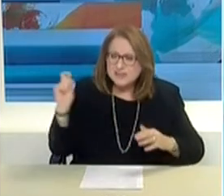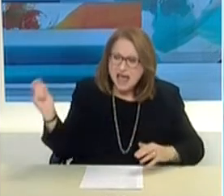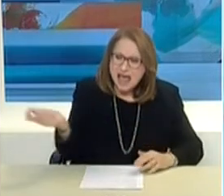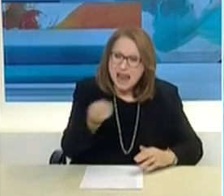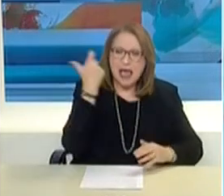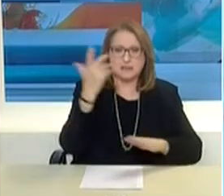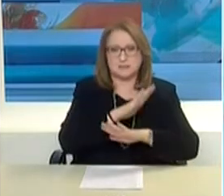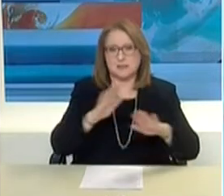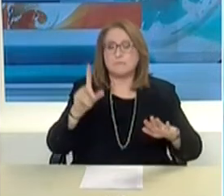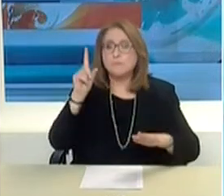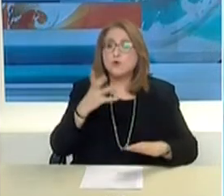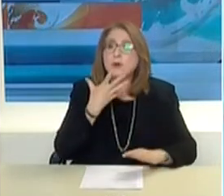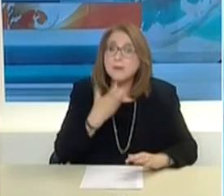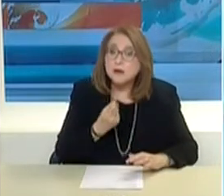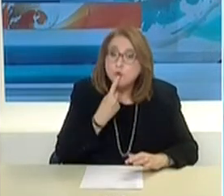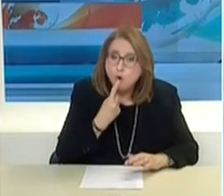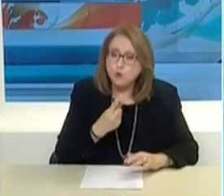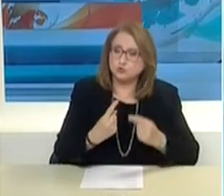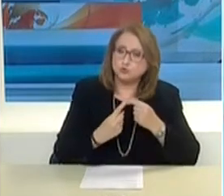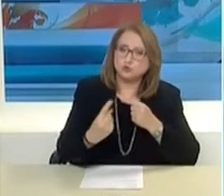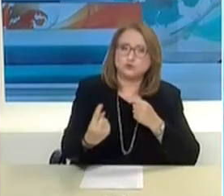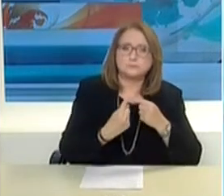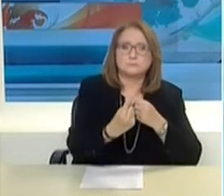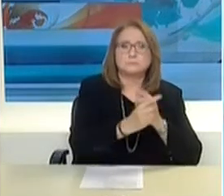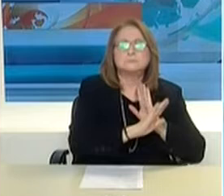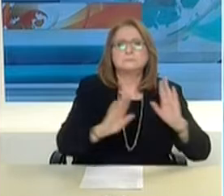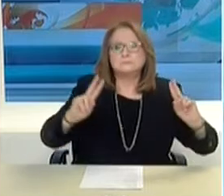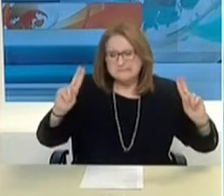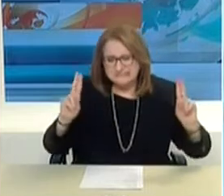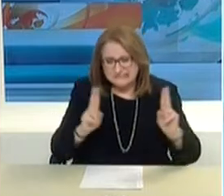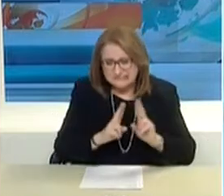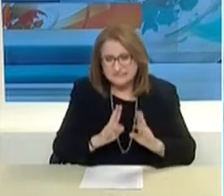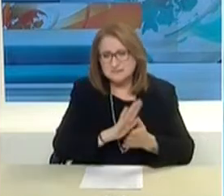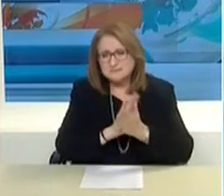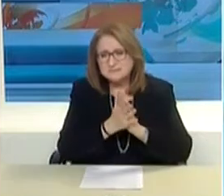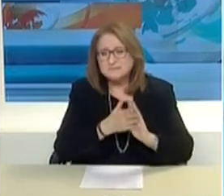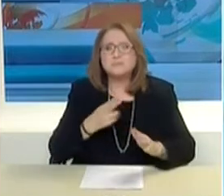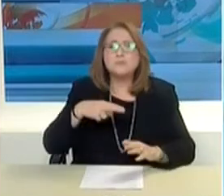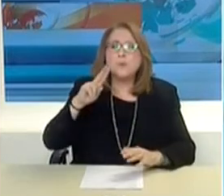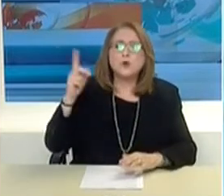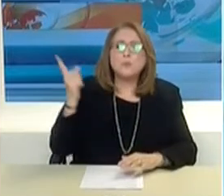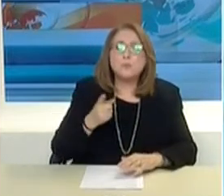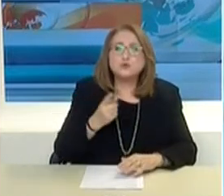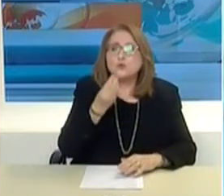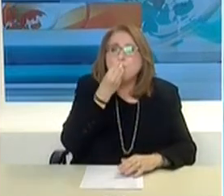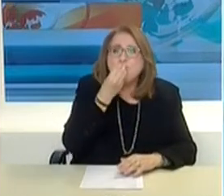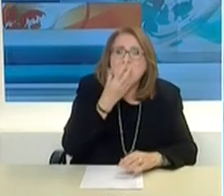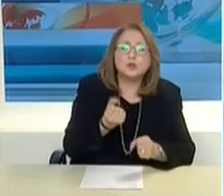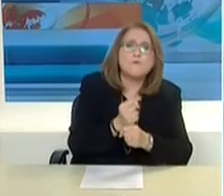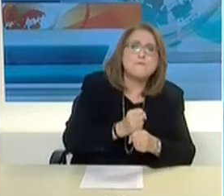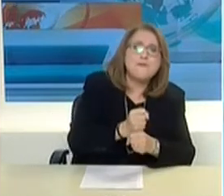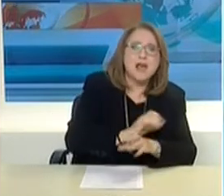για πολύ συγκεκριμένους λόγους και στο αναγκαίο μέτρο για την εξυπηρέτηση αποκλειστικά ζωτικών